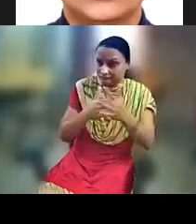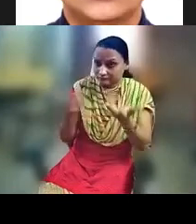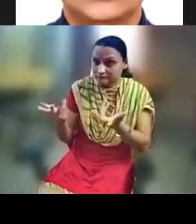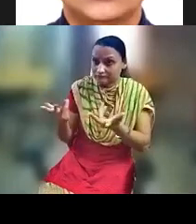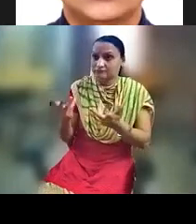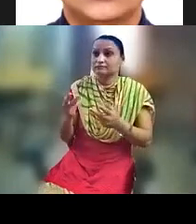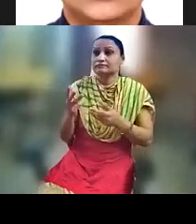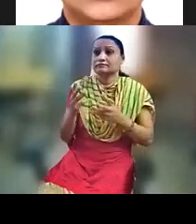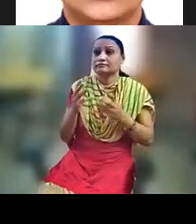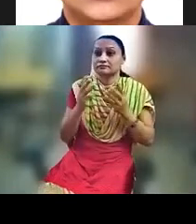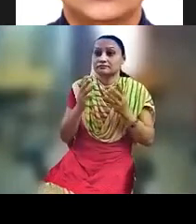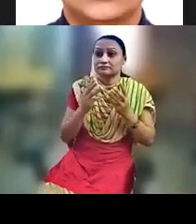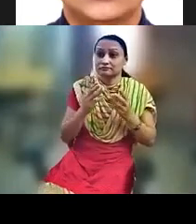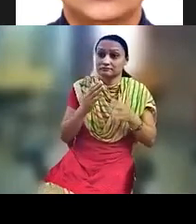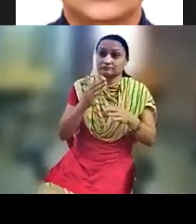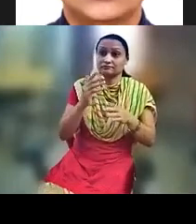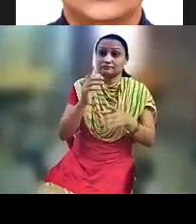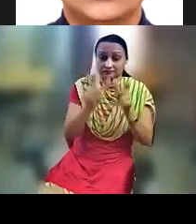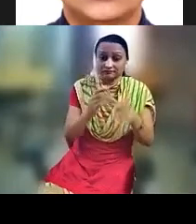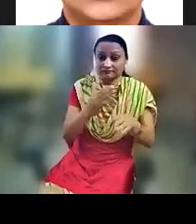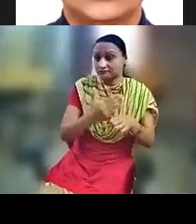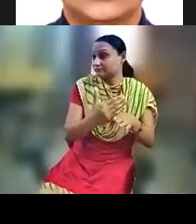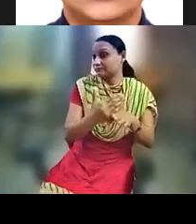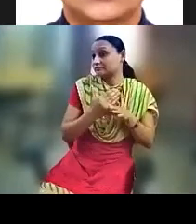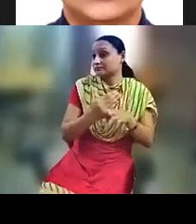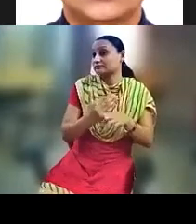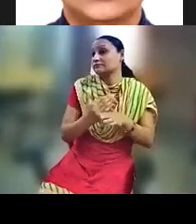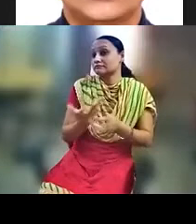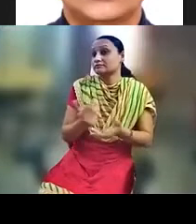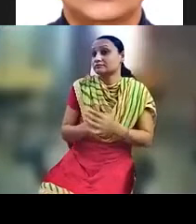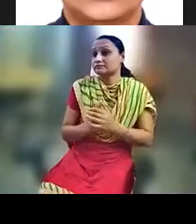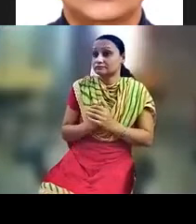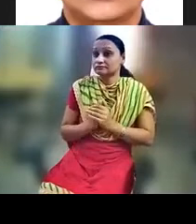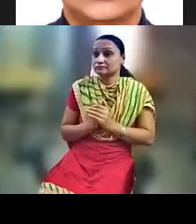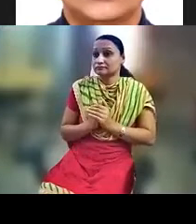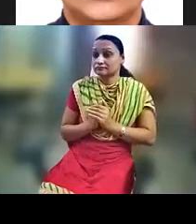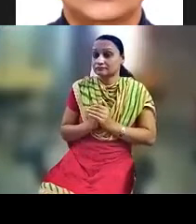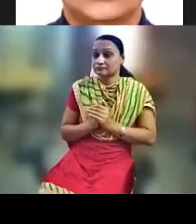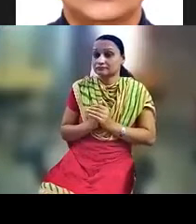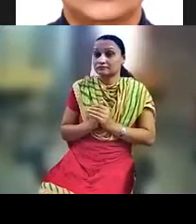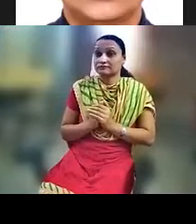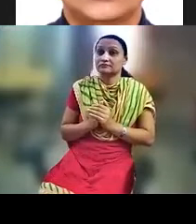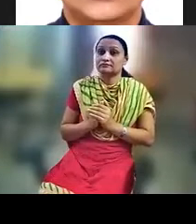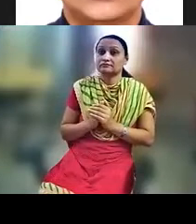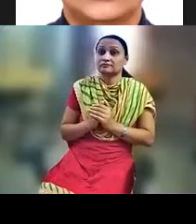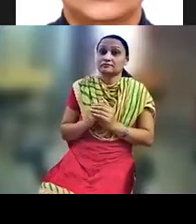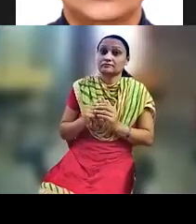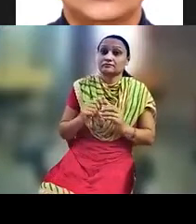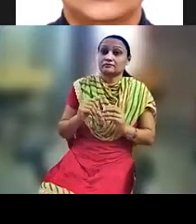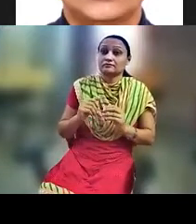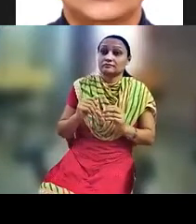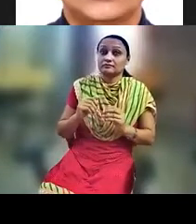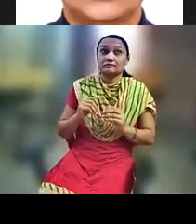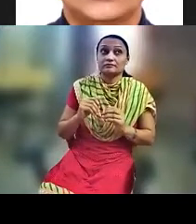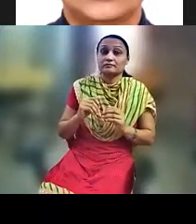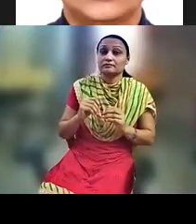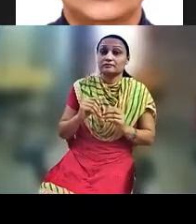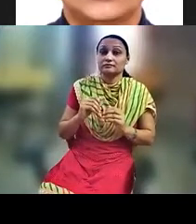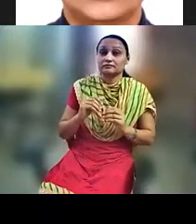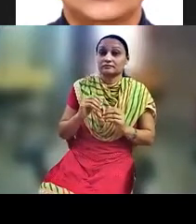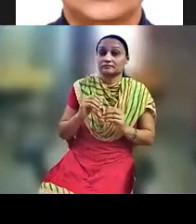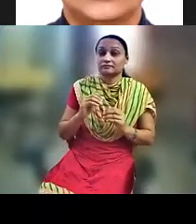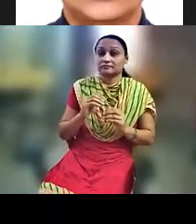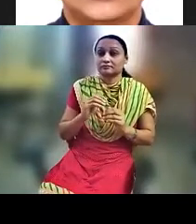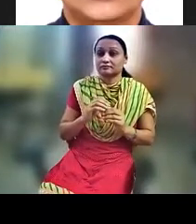तो अगर कोई डिसेबल्ड है तो इसका मतलब ये तो नहीं है कि वो कम्युनिटी को नहीं कंट्रीब्यूट कर सकता.